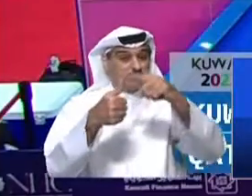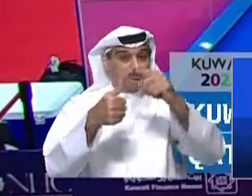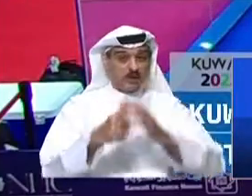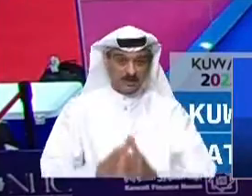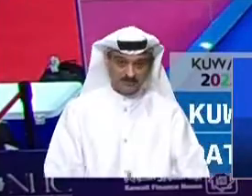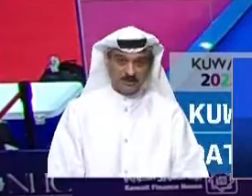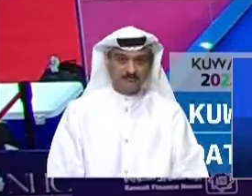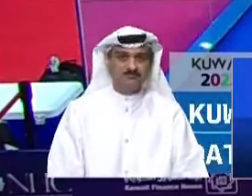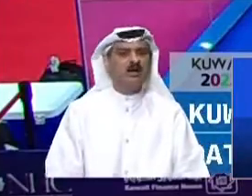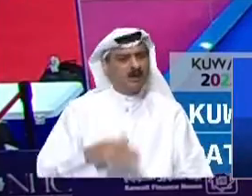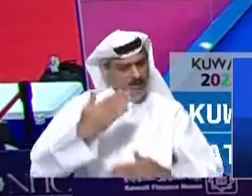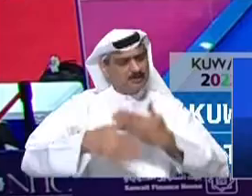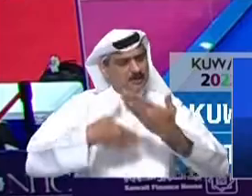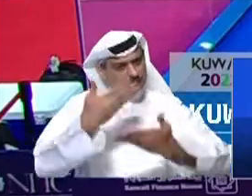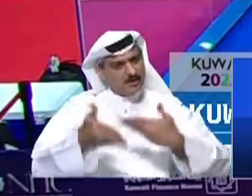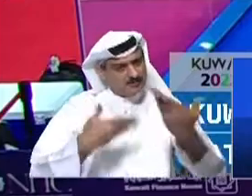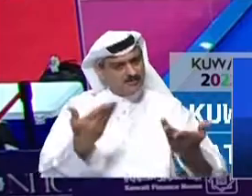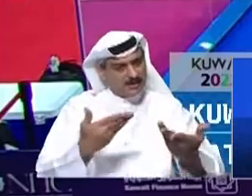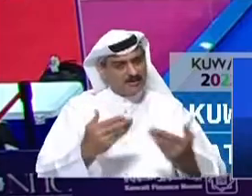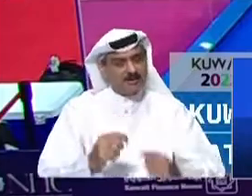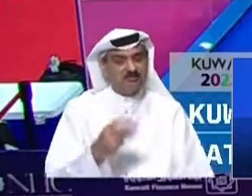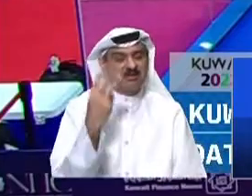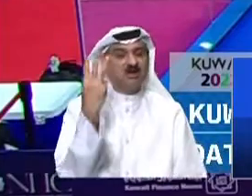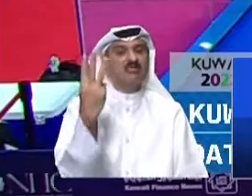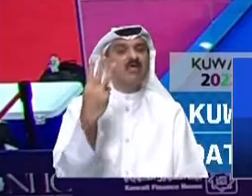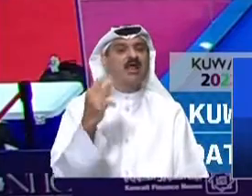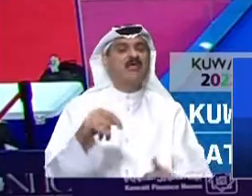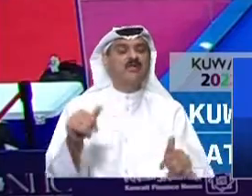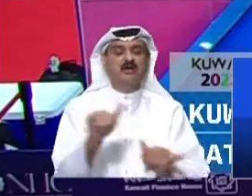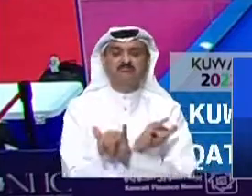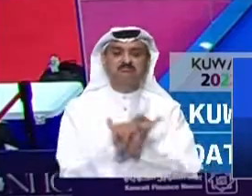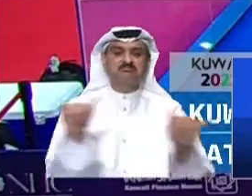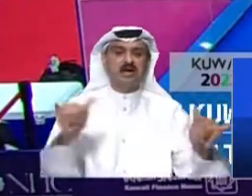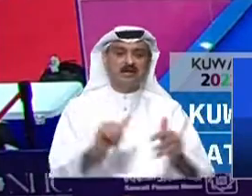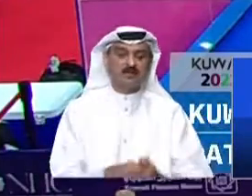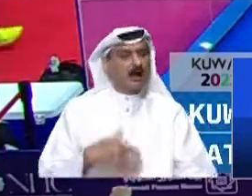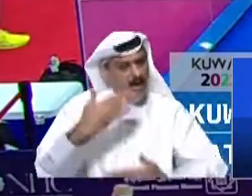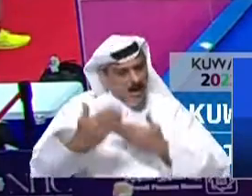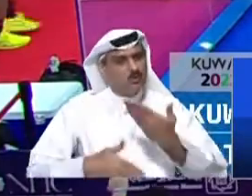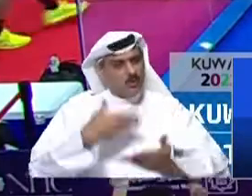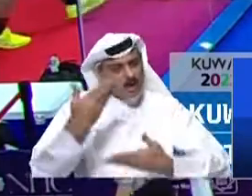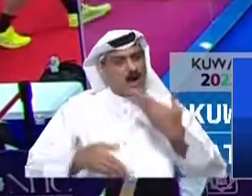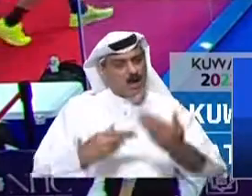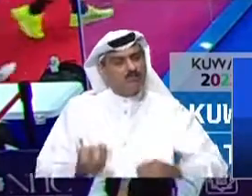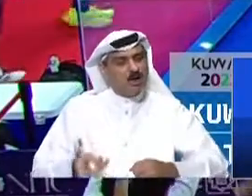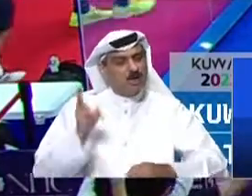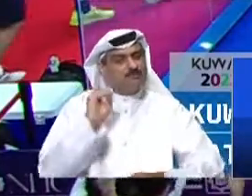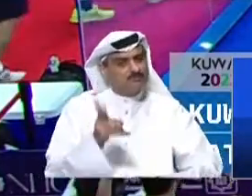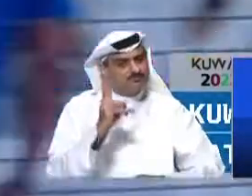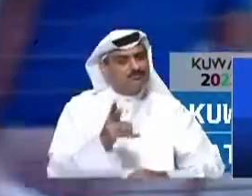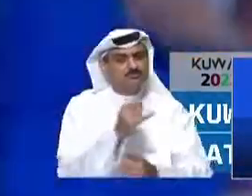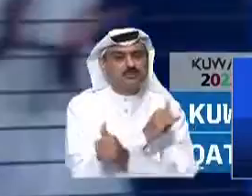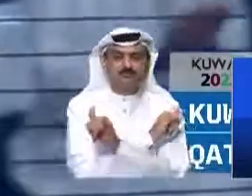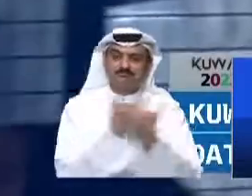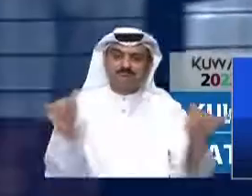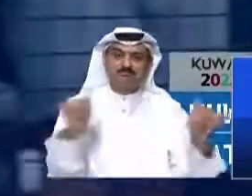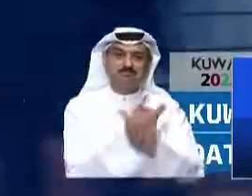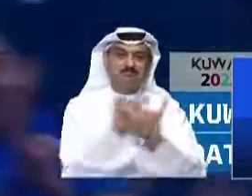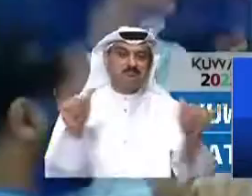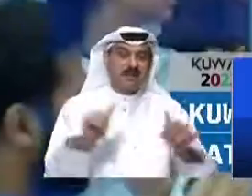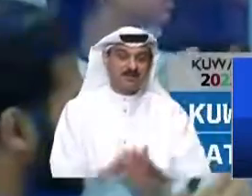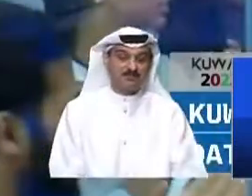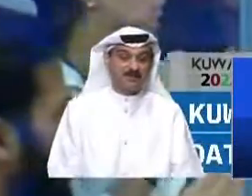كانت ممكن تكون مختلفة نهائيا إذا جت من صالحنا. وحاولنا أن نرجع في المجموعة الثانية مثل ما شفت، كانت